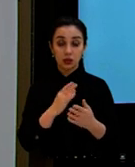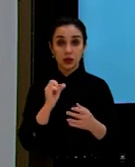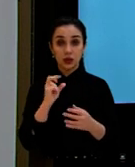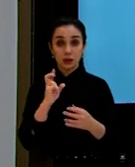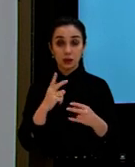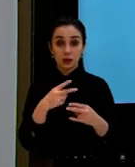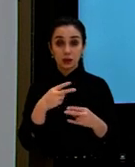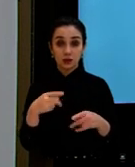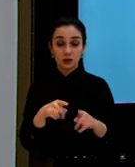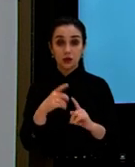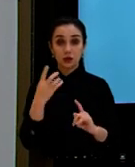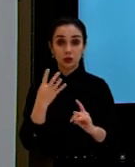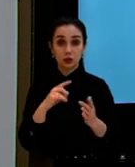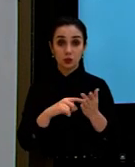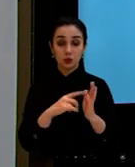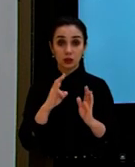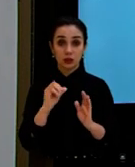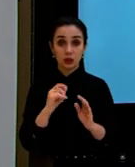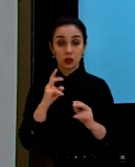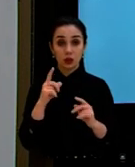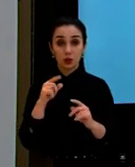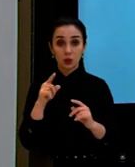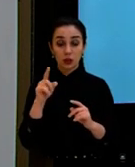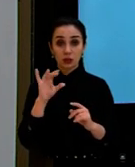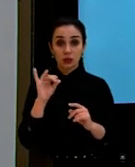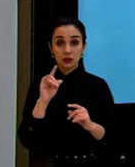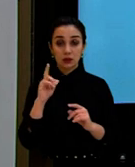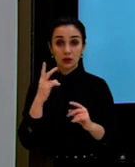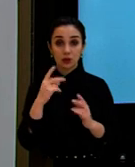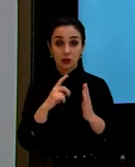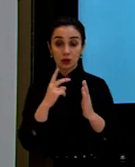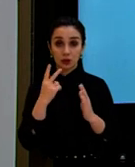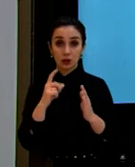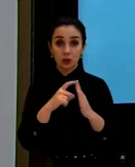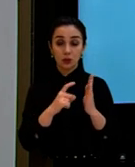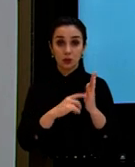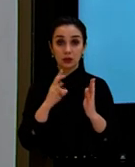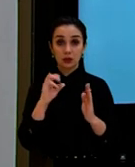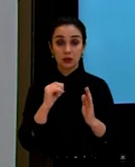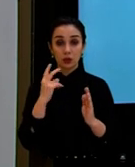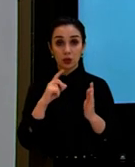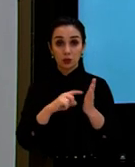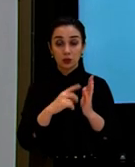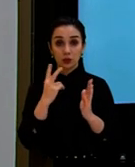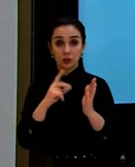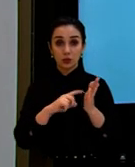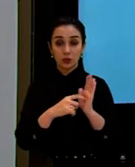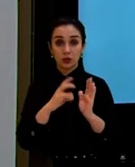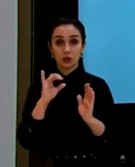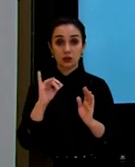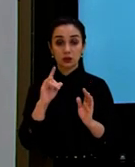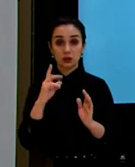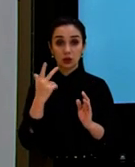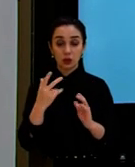АВ равно 4 умноженное на корень из 2 умноженное на 2 разделить 2 умноженное на корень из